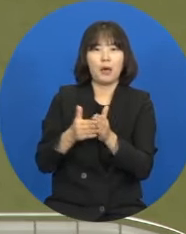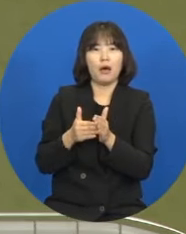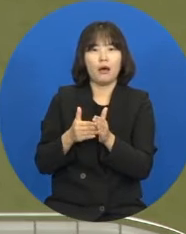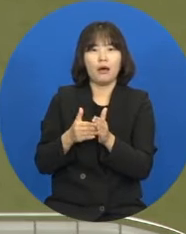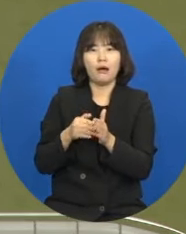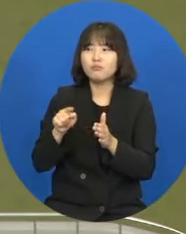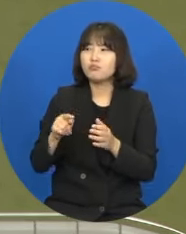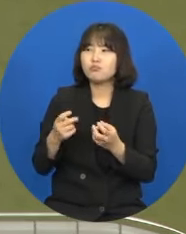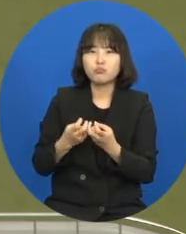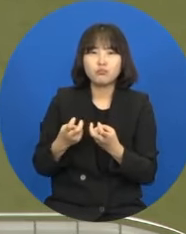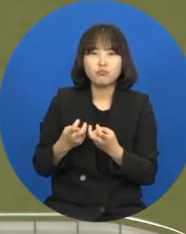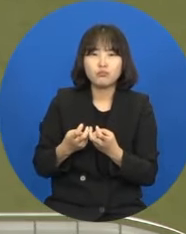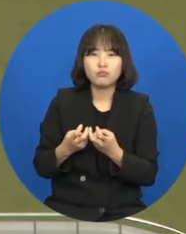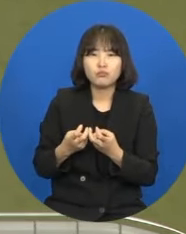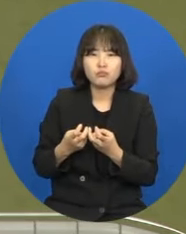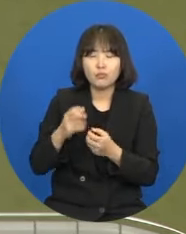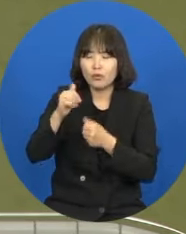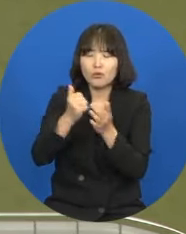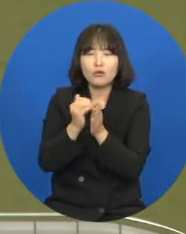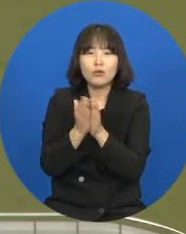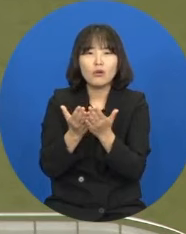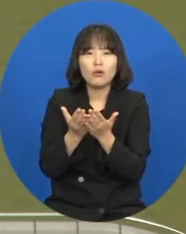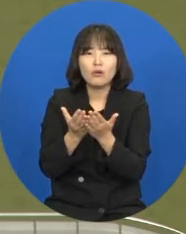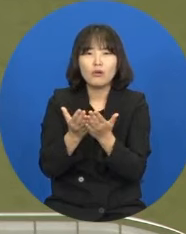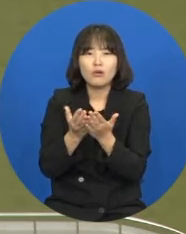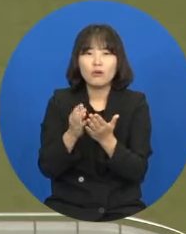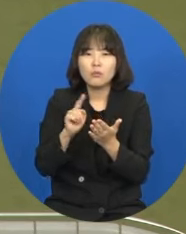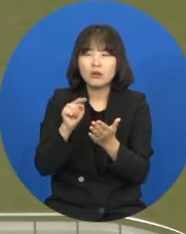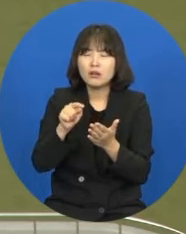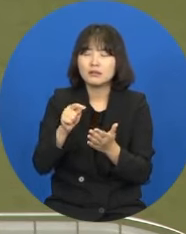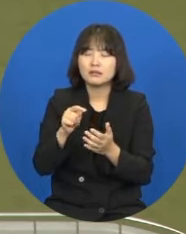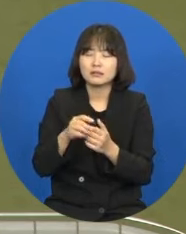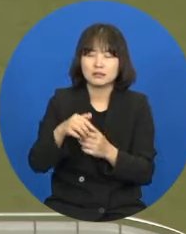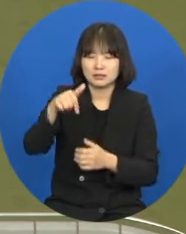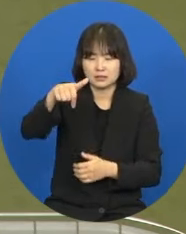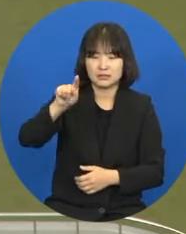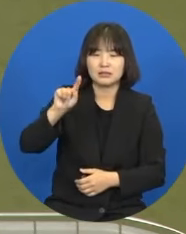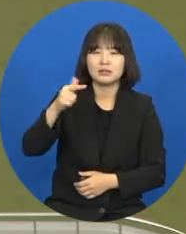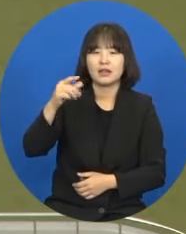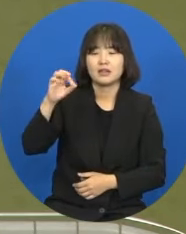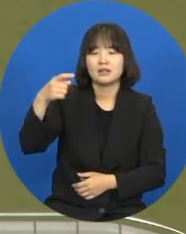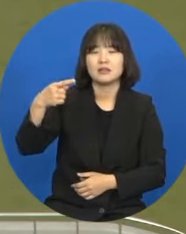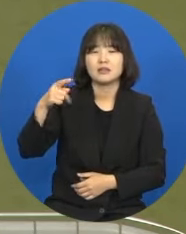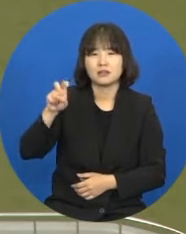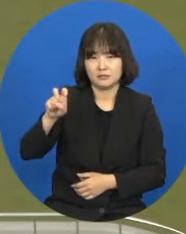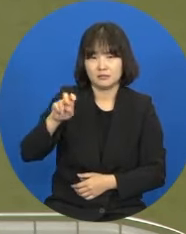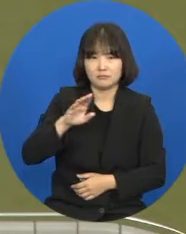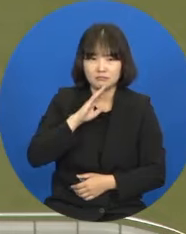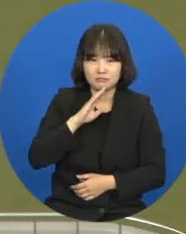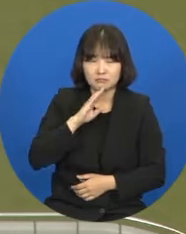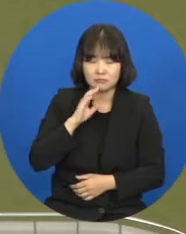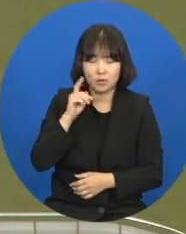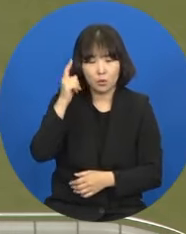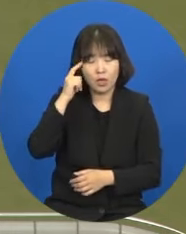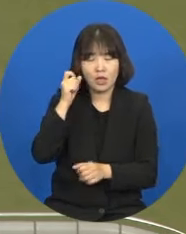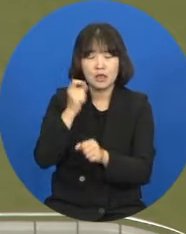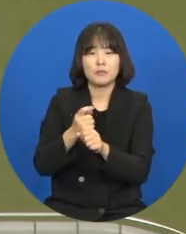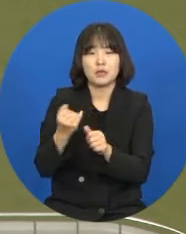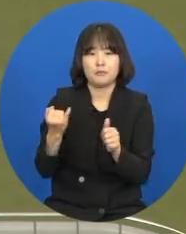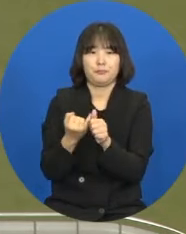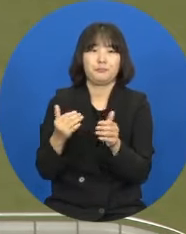해석해야 돼 이거를 성경 뭐라고 하고 있어요 그건 간음이라고 얘기를 하고 있어요 그죠 왜 이미 결혼을